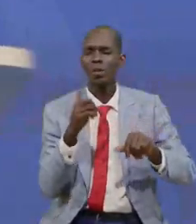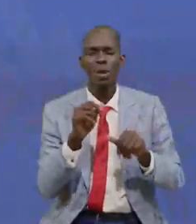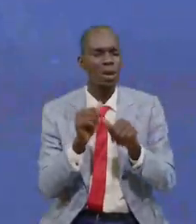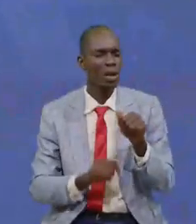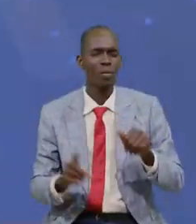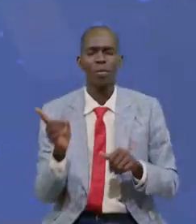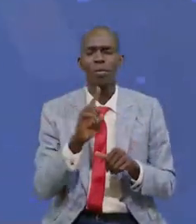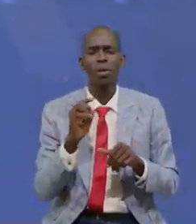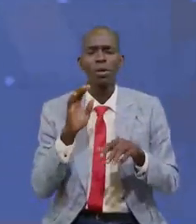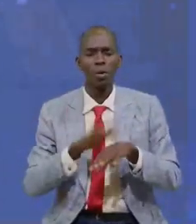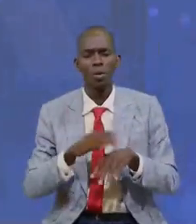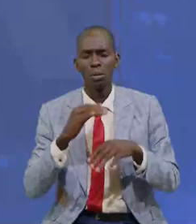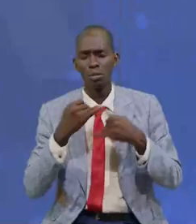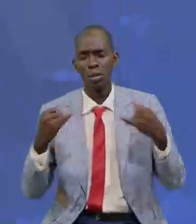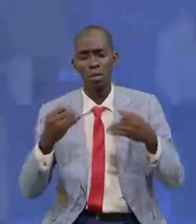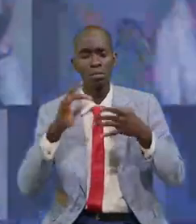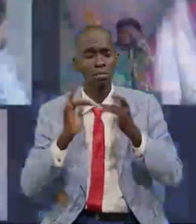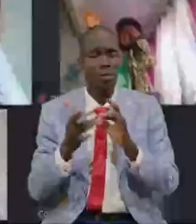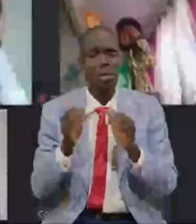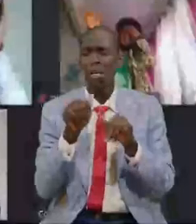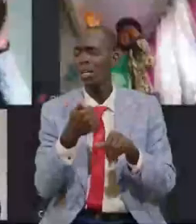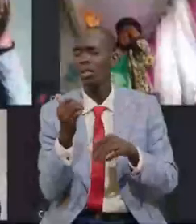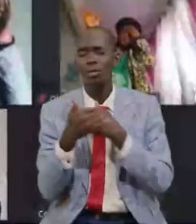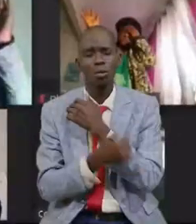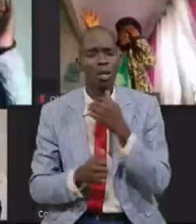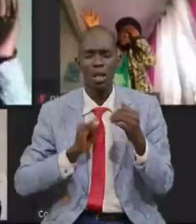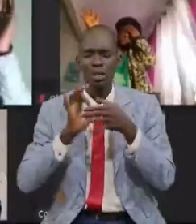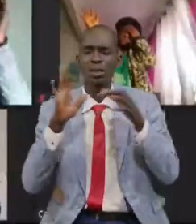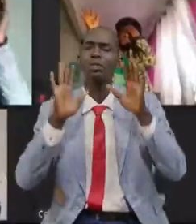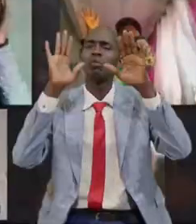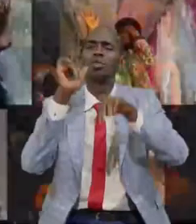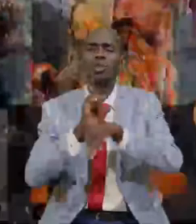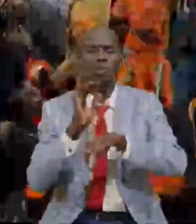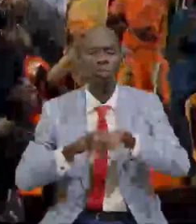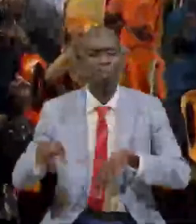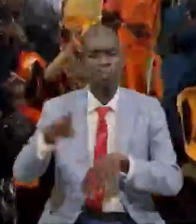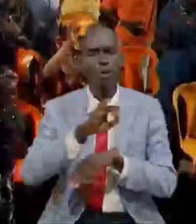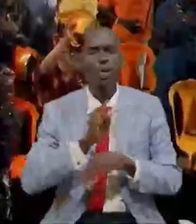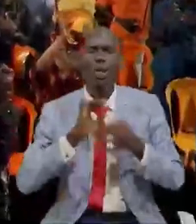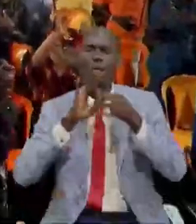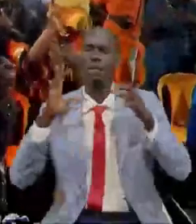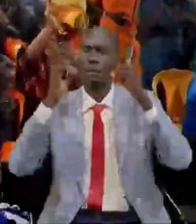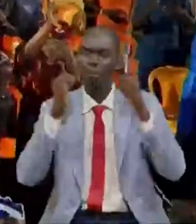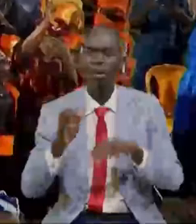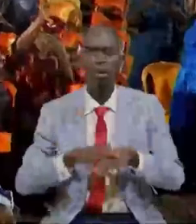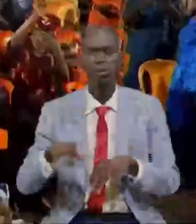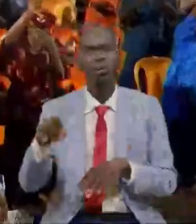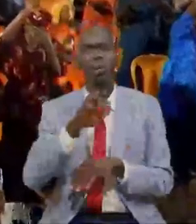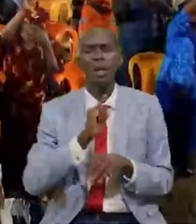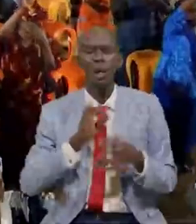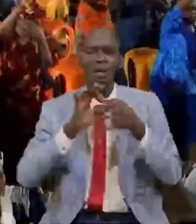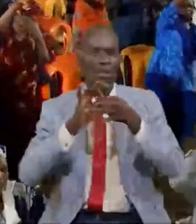pays, en ligne, dans tout pays, je fais répandre le miracle sur vous, je répands la puissance sur vous,